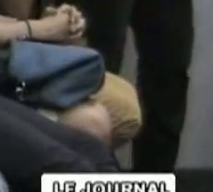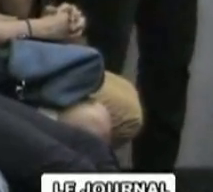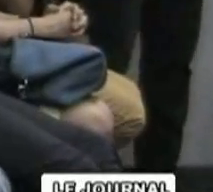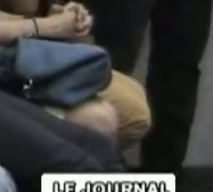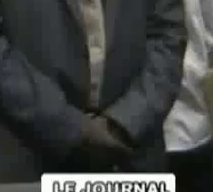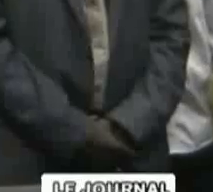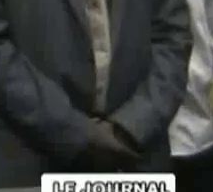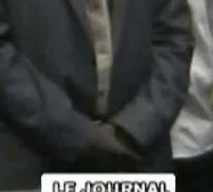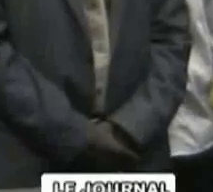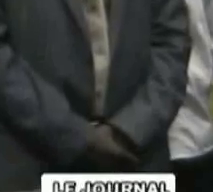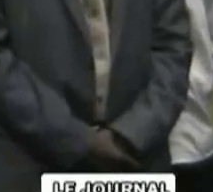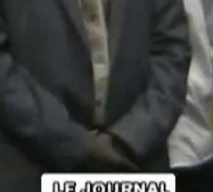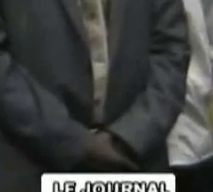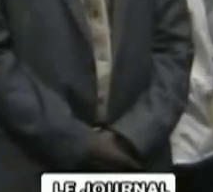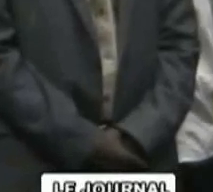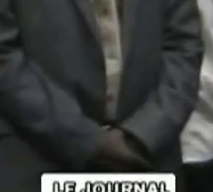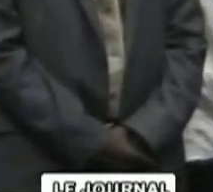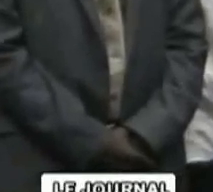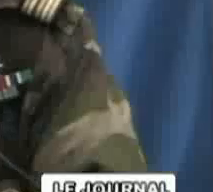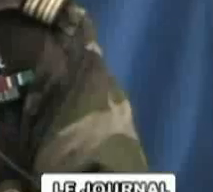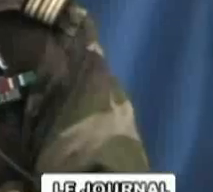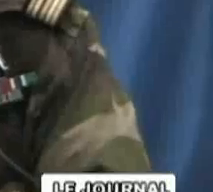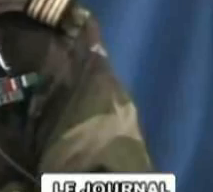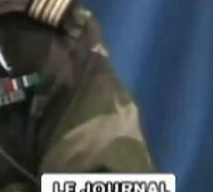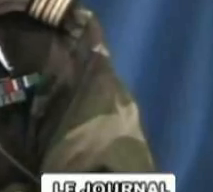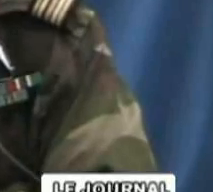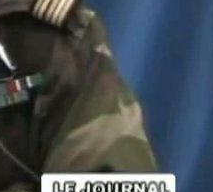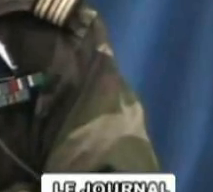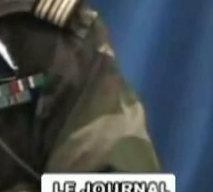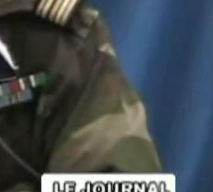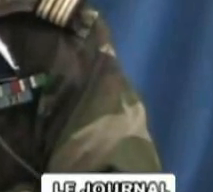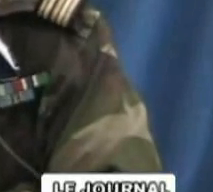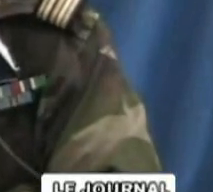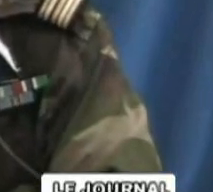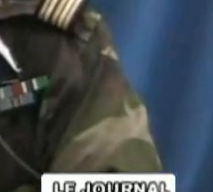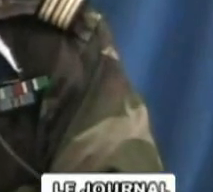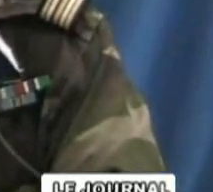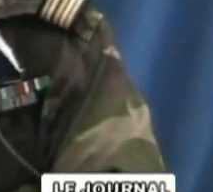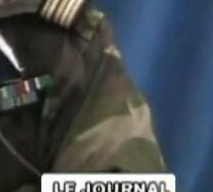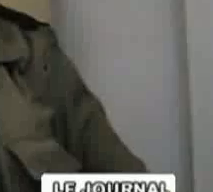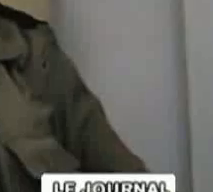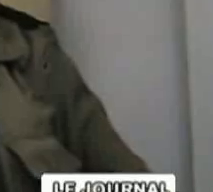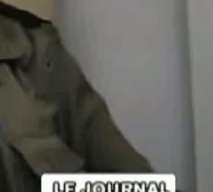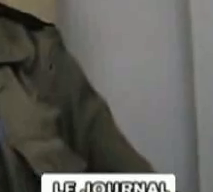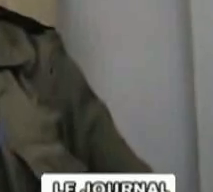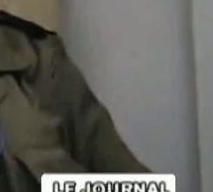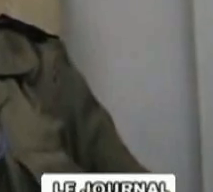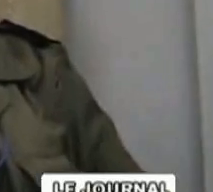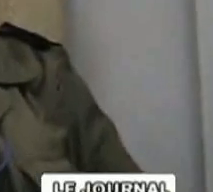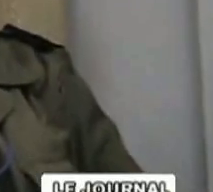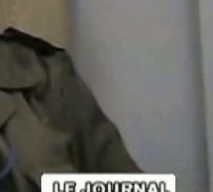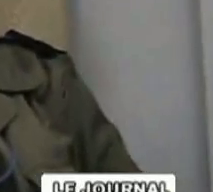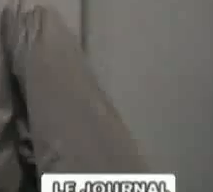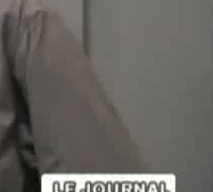Zongo, dans la province de l'Équateur, pour s'imprégner de la situation des réfugiés centrafricains. Le numéro 1 du HCR